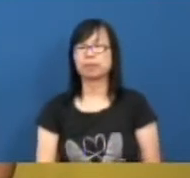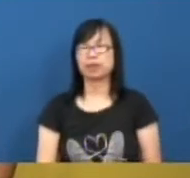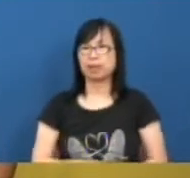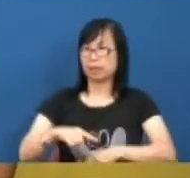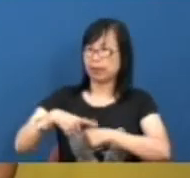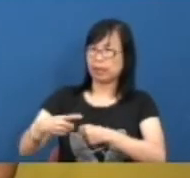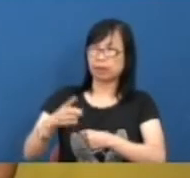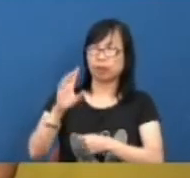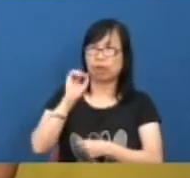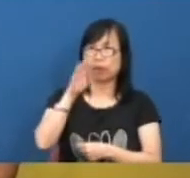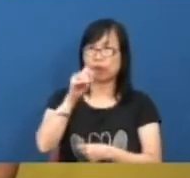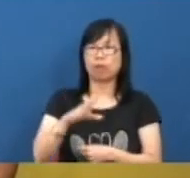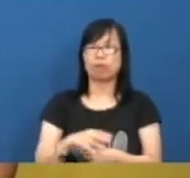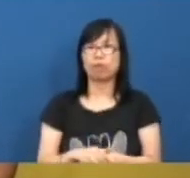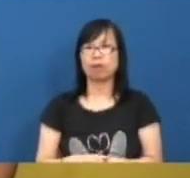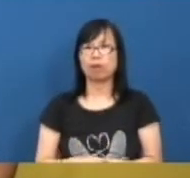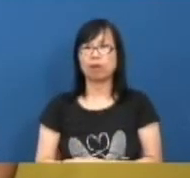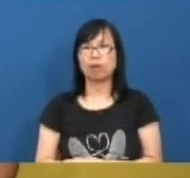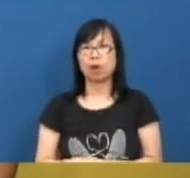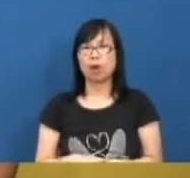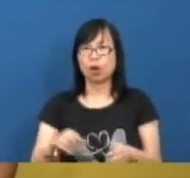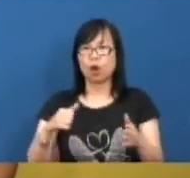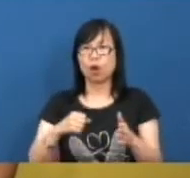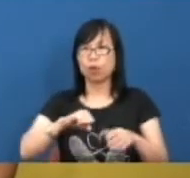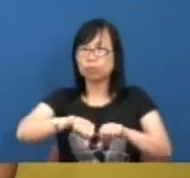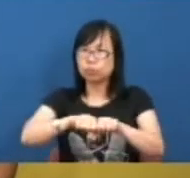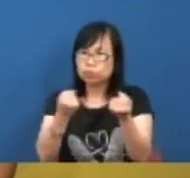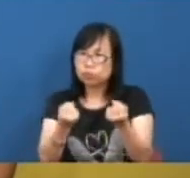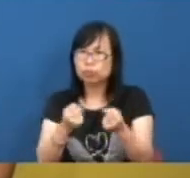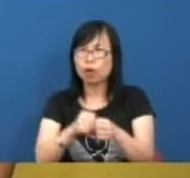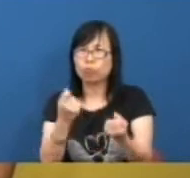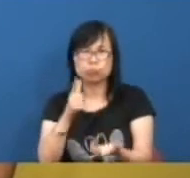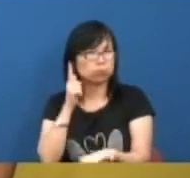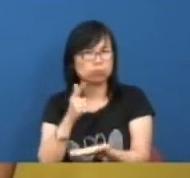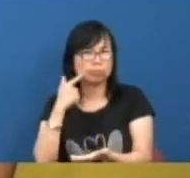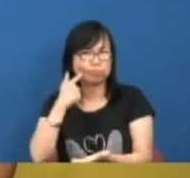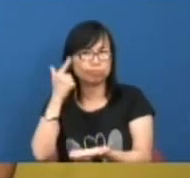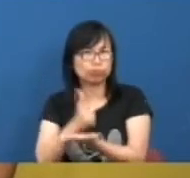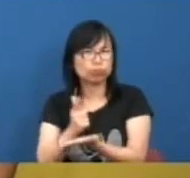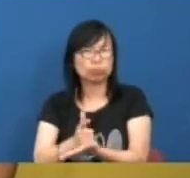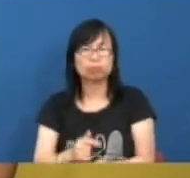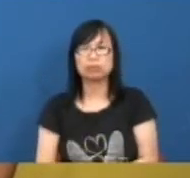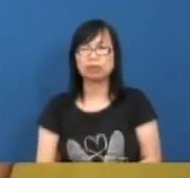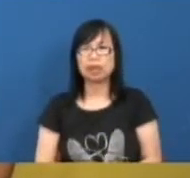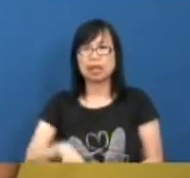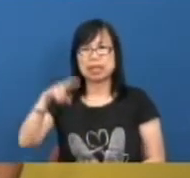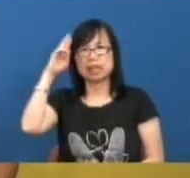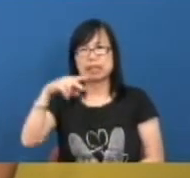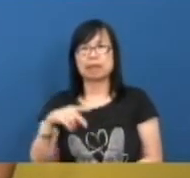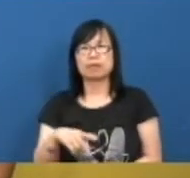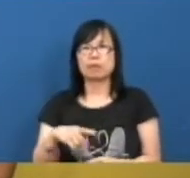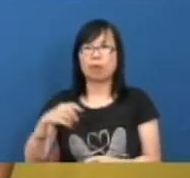即係頭先你都指出就係佢即係個故障情況咧都幾嚴重啊。咁經常都係即係又話指信